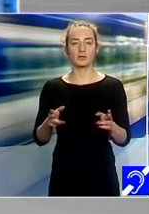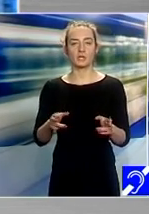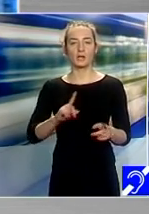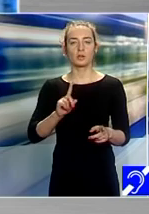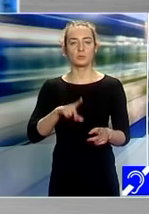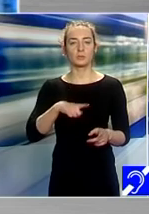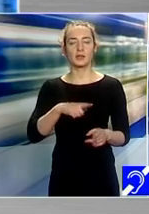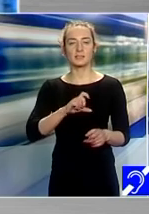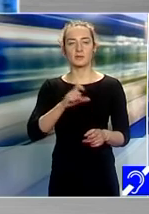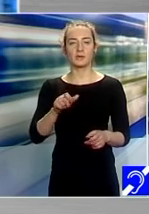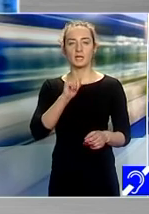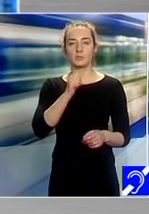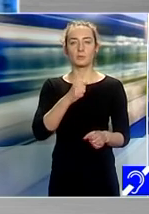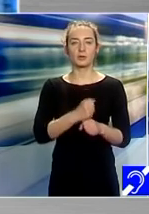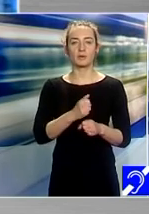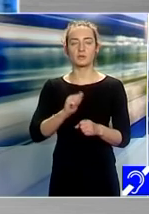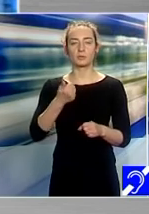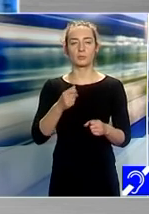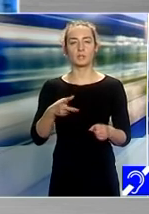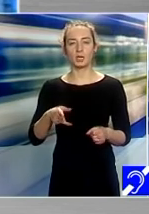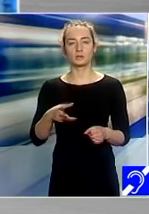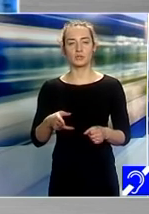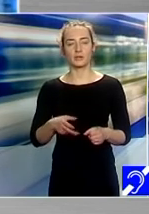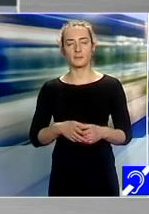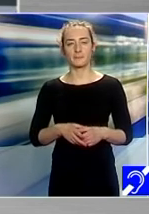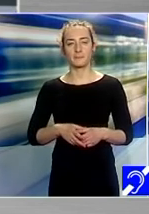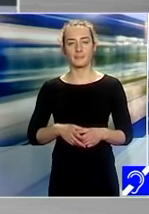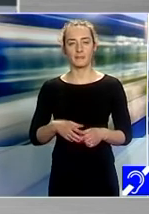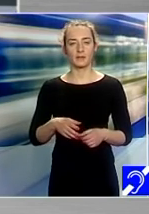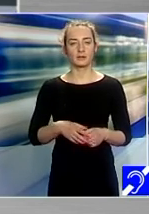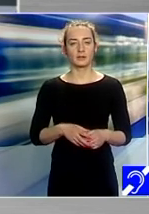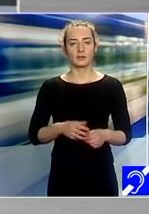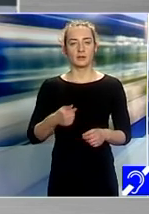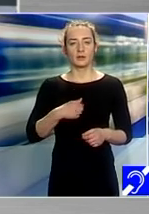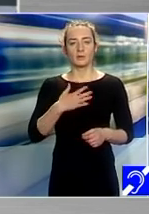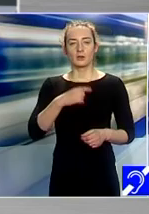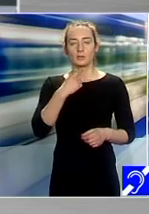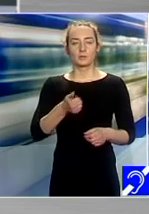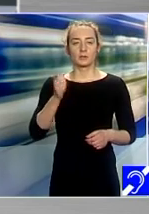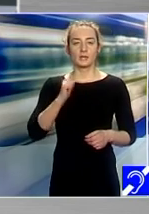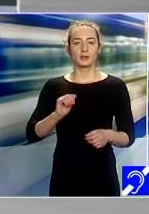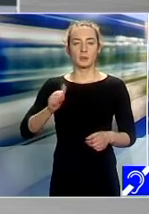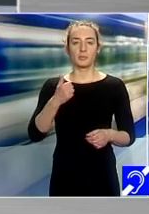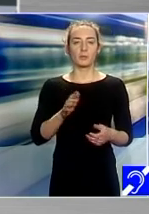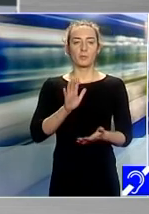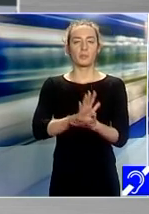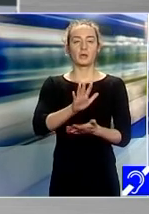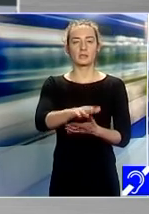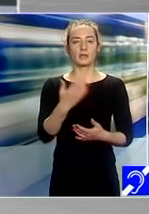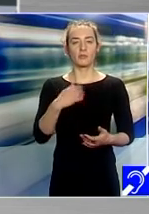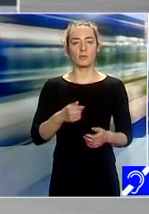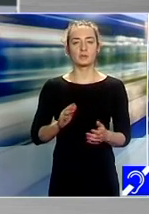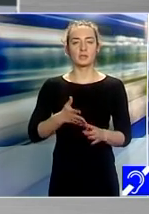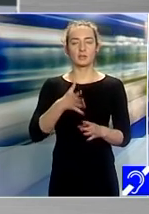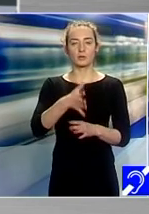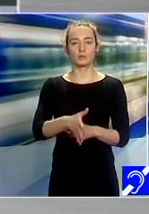cancer, nu? Am vrut să spun mai înainte că un prim pas important care a fost făcut a fost introducerea acestui program.